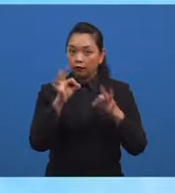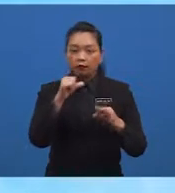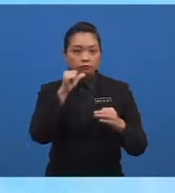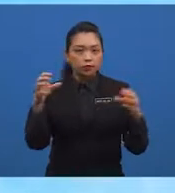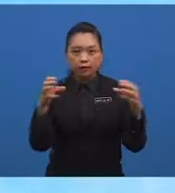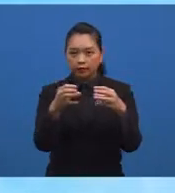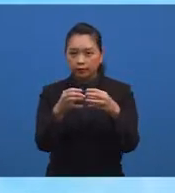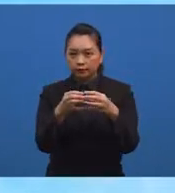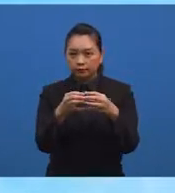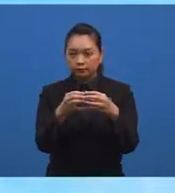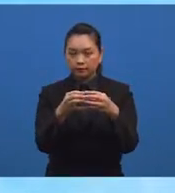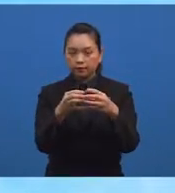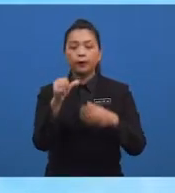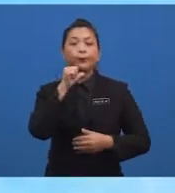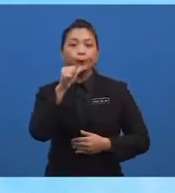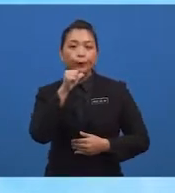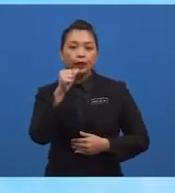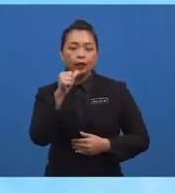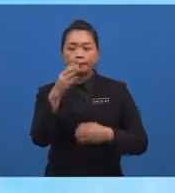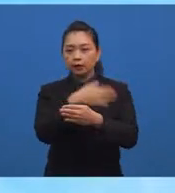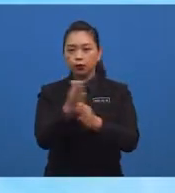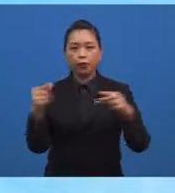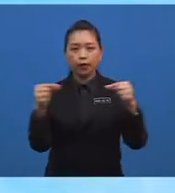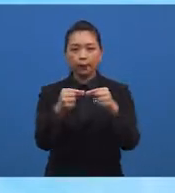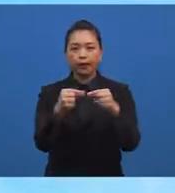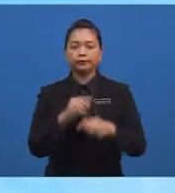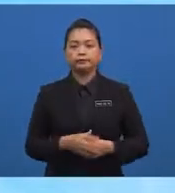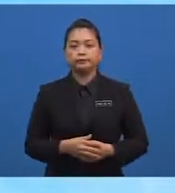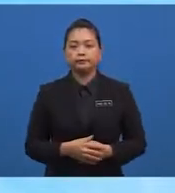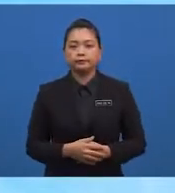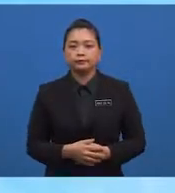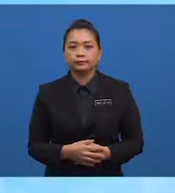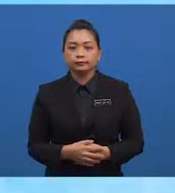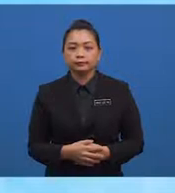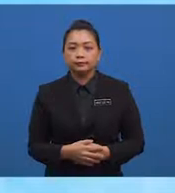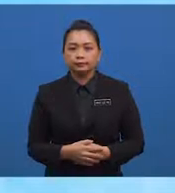tidak bercantum, ia bukan bentuk gabungan.